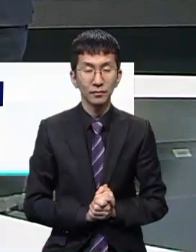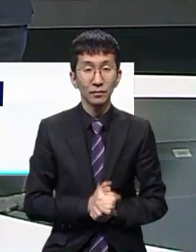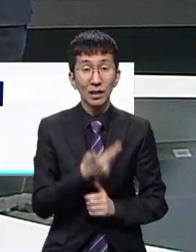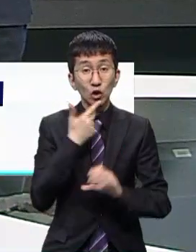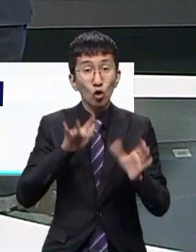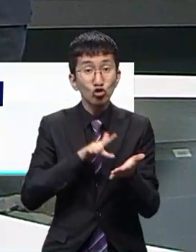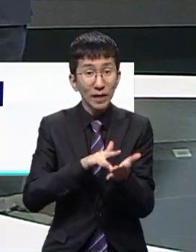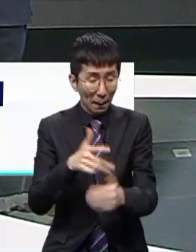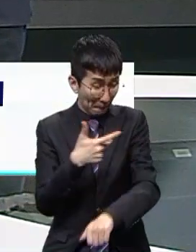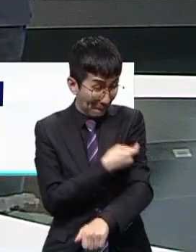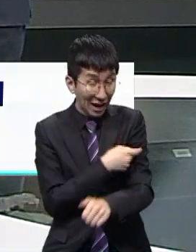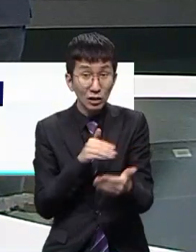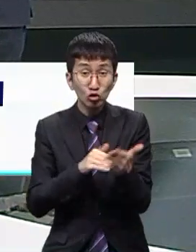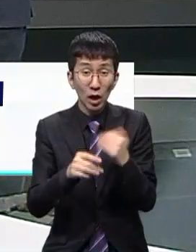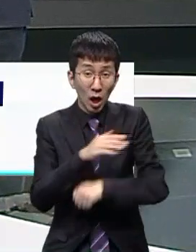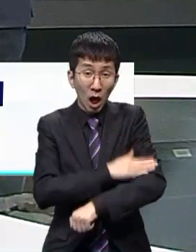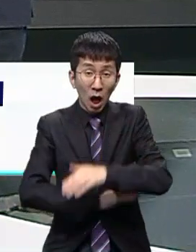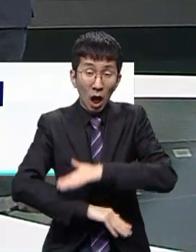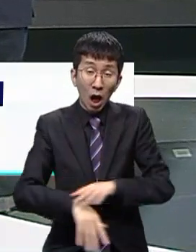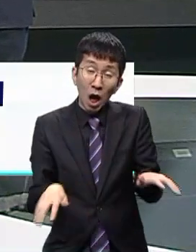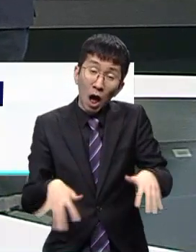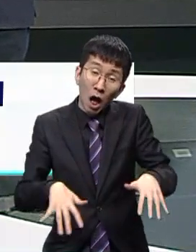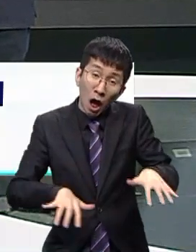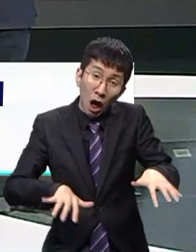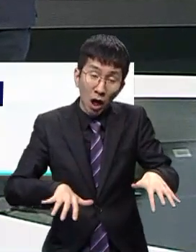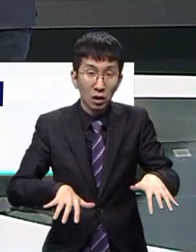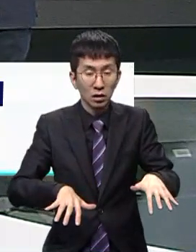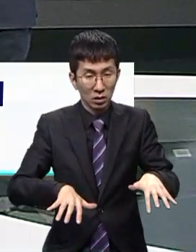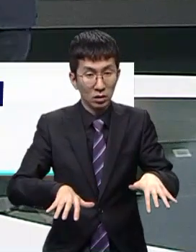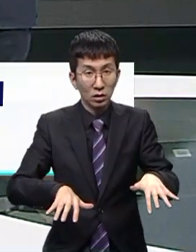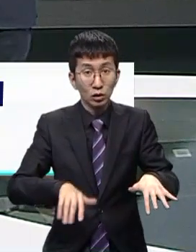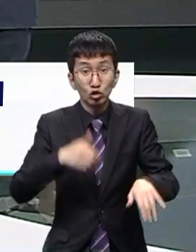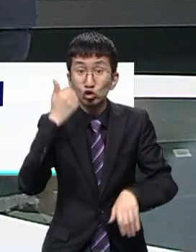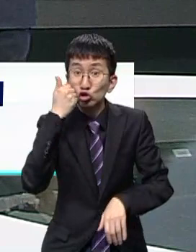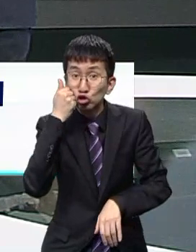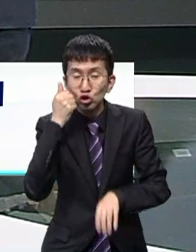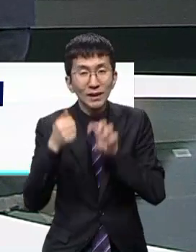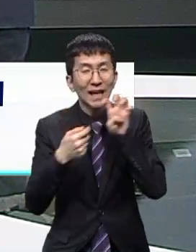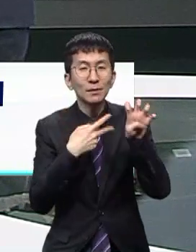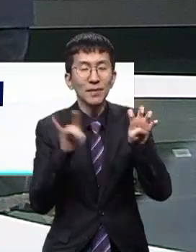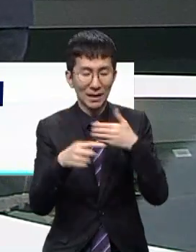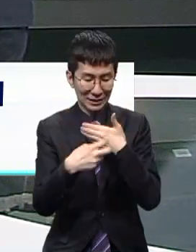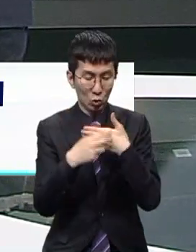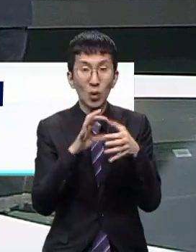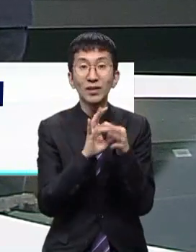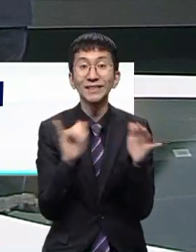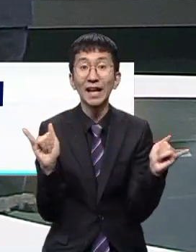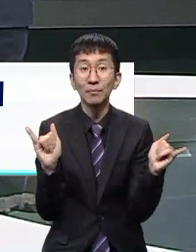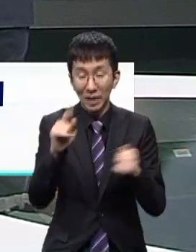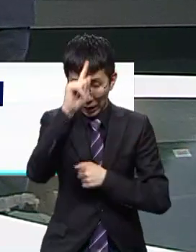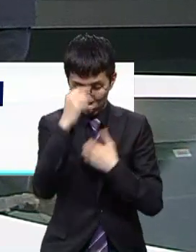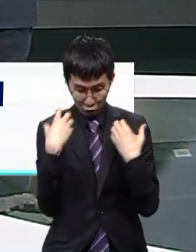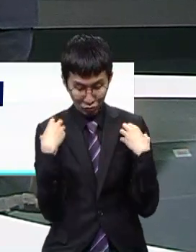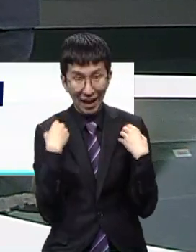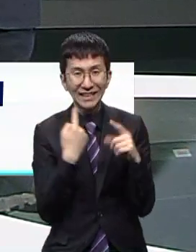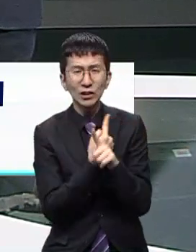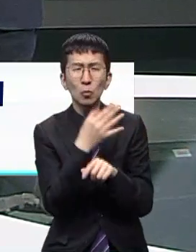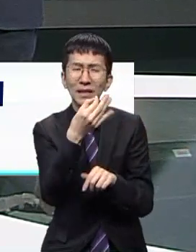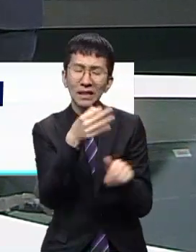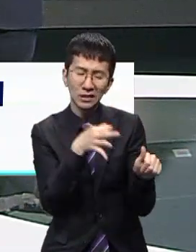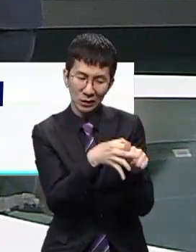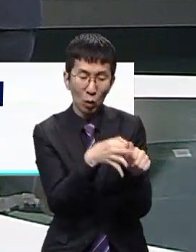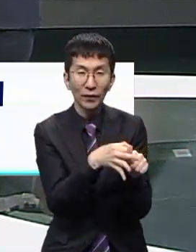네, 아스트라제네카 백신을 맞은 뒤에 팔다리가 마비되는 증상을 보였던 40대 의료인에게 정부가